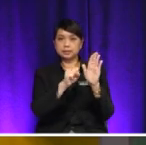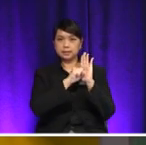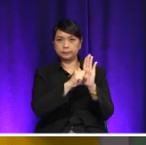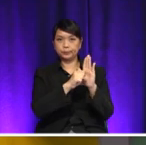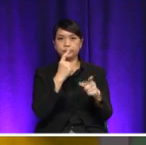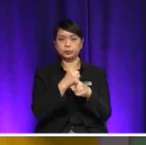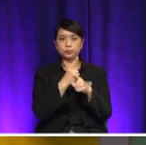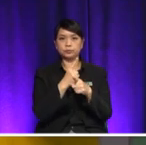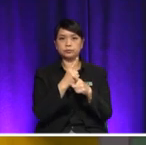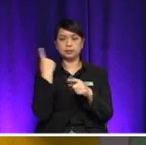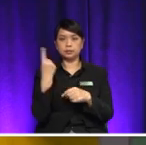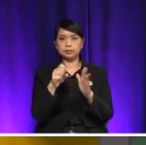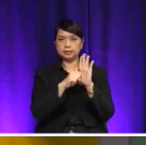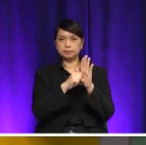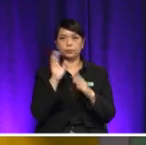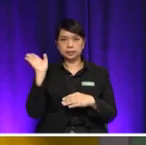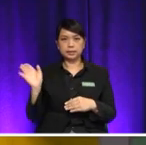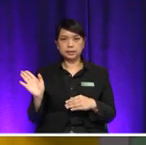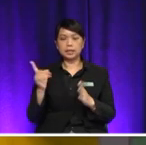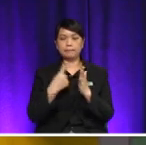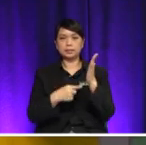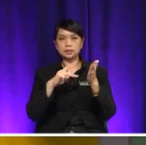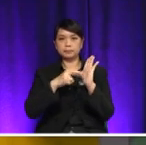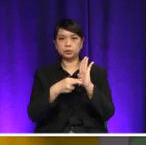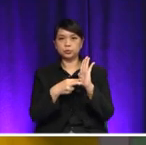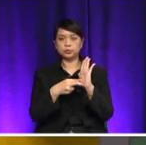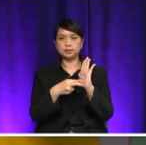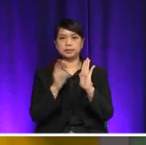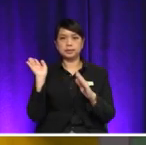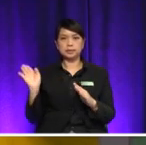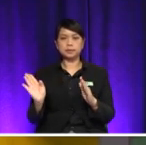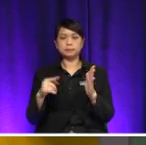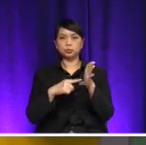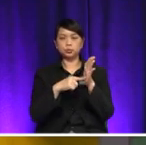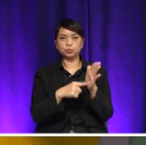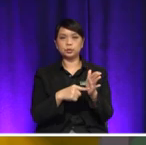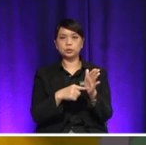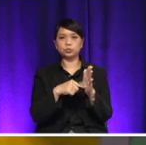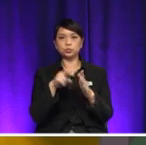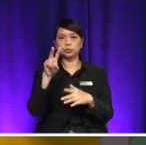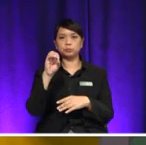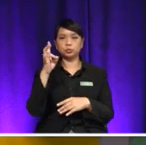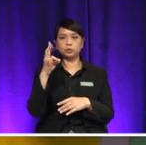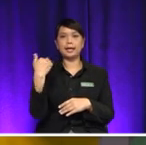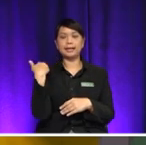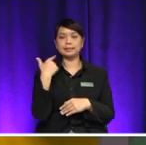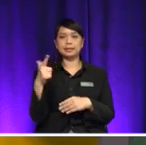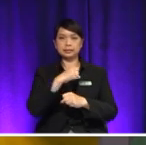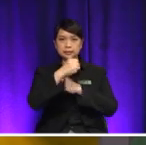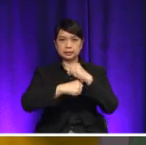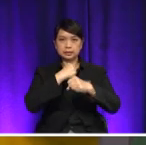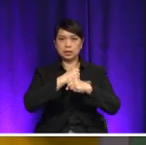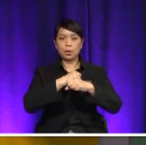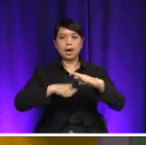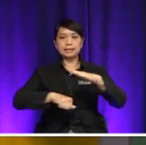simbol inilah oke Apa yang dimaksudkan nih oke dia menunjukkan bahwa 2017 itu adalah sebagai tahun asas kadang-kadang